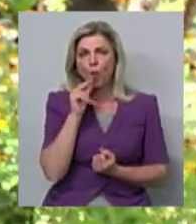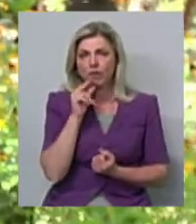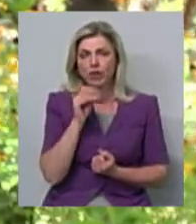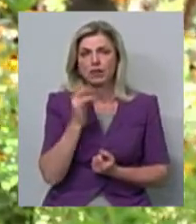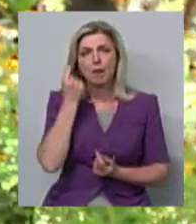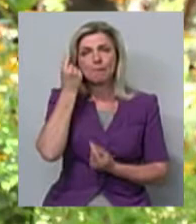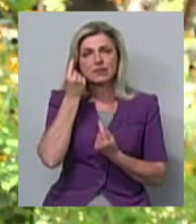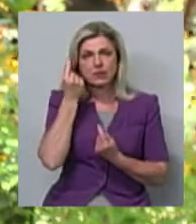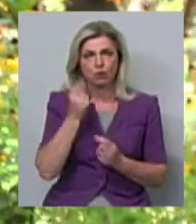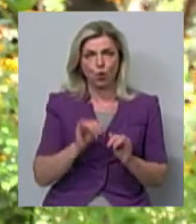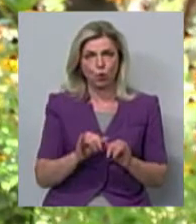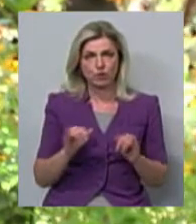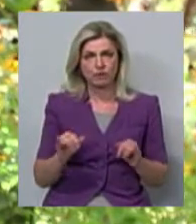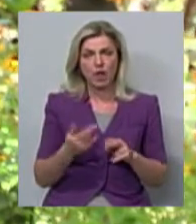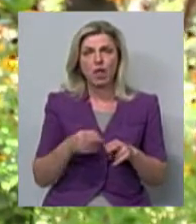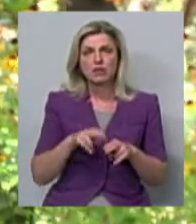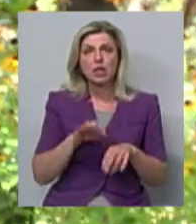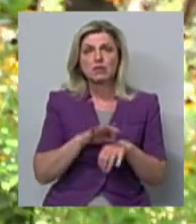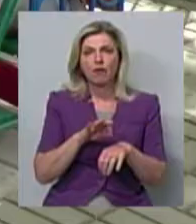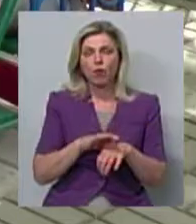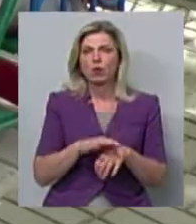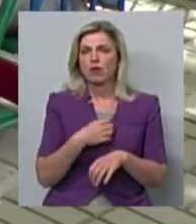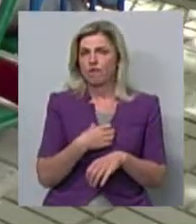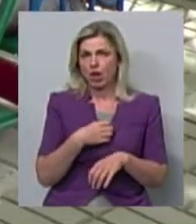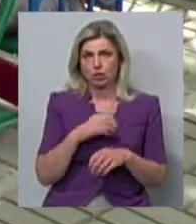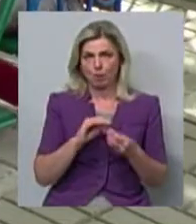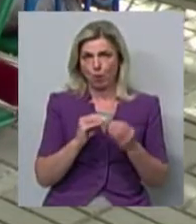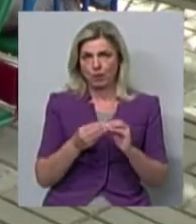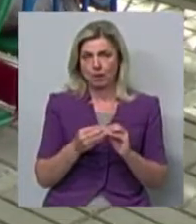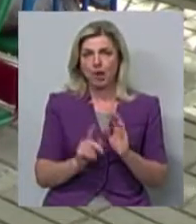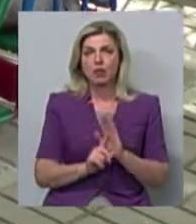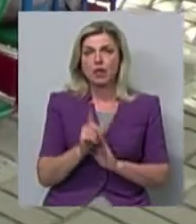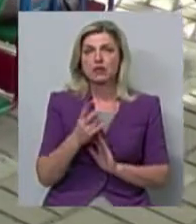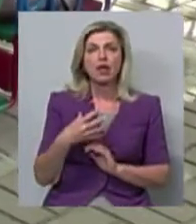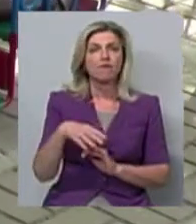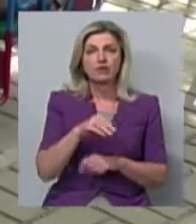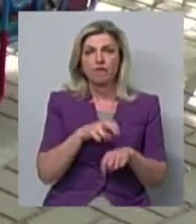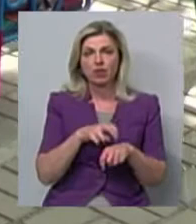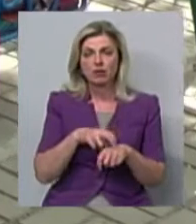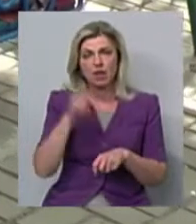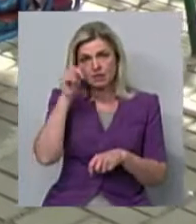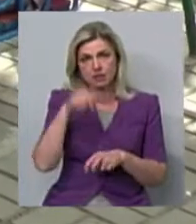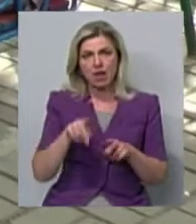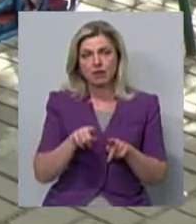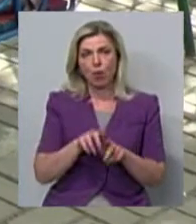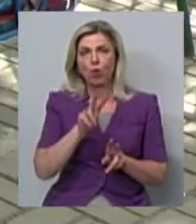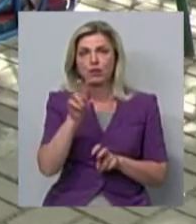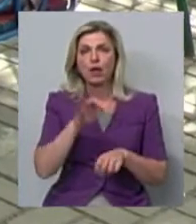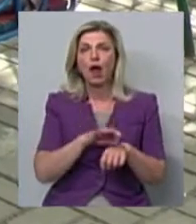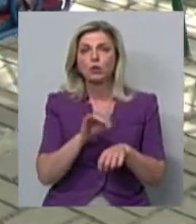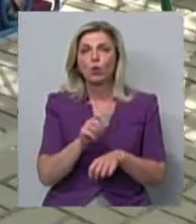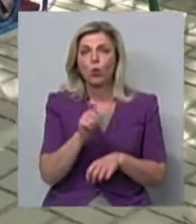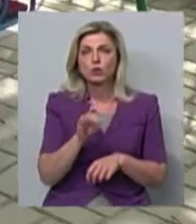розвитку. Це захворювання – суцільна проблема, говорить мама. Починається з того, що не всі лікарі знайомі з цим діагнозом, а лікування і